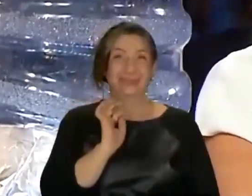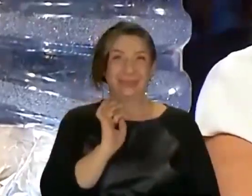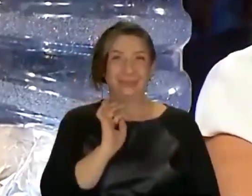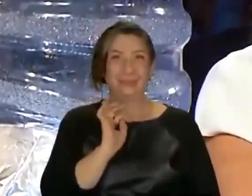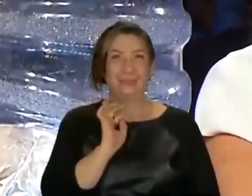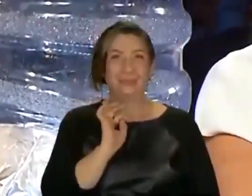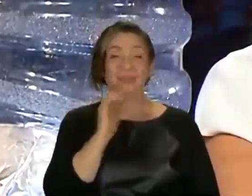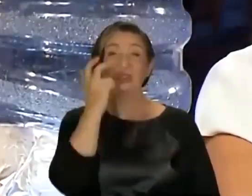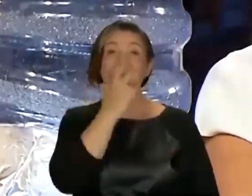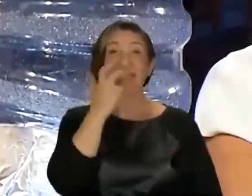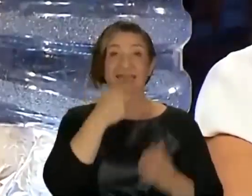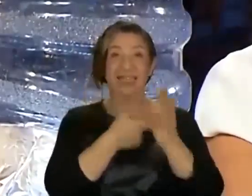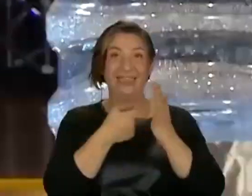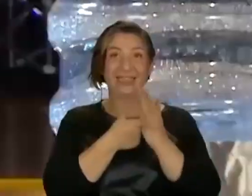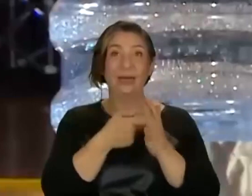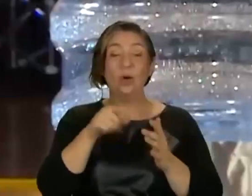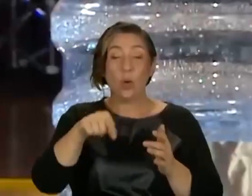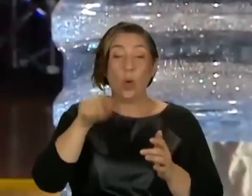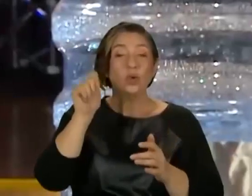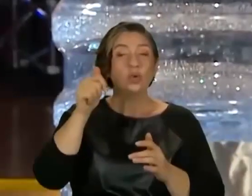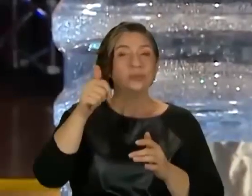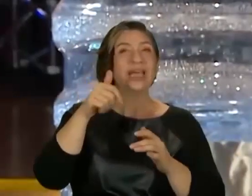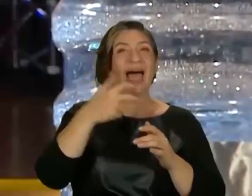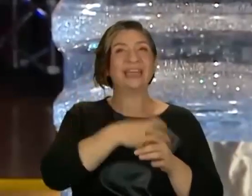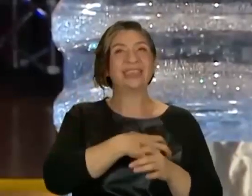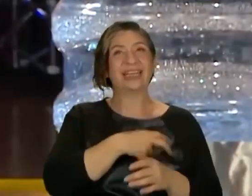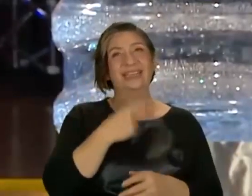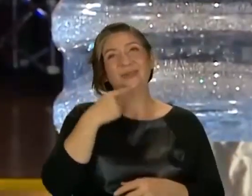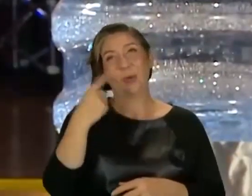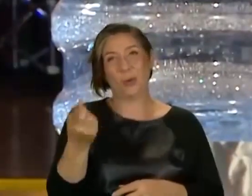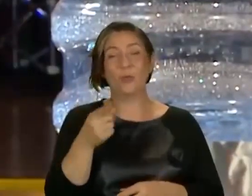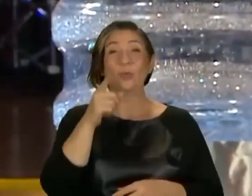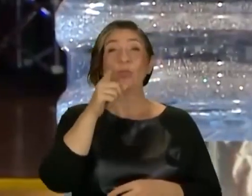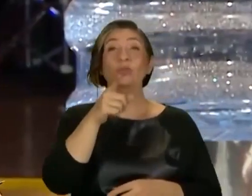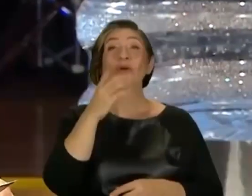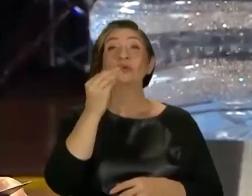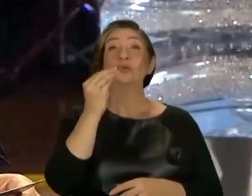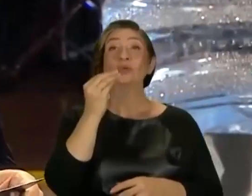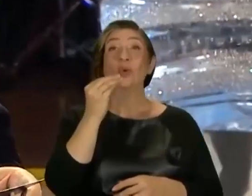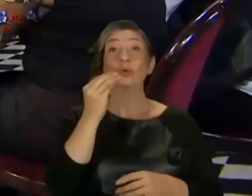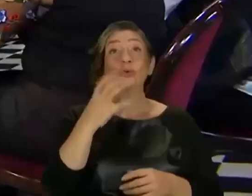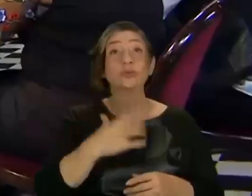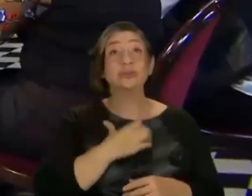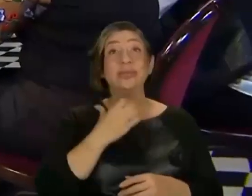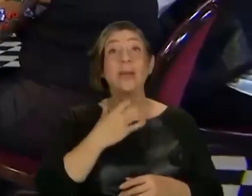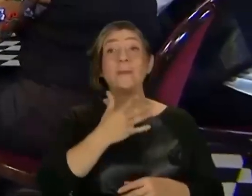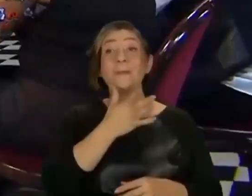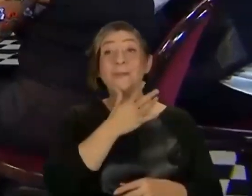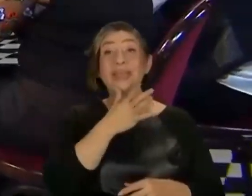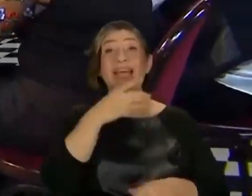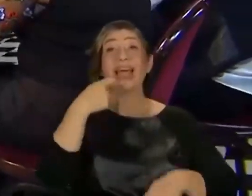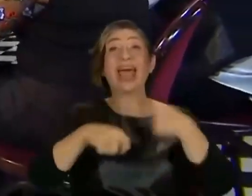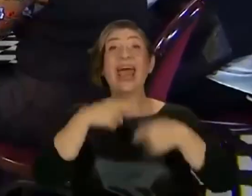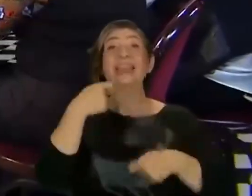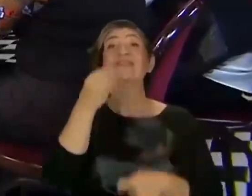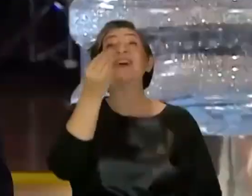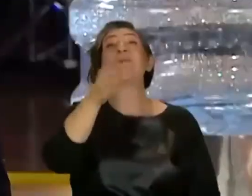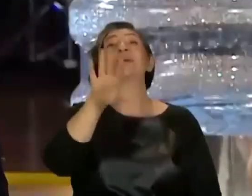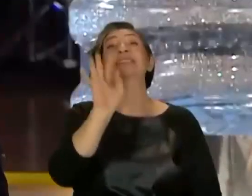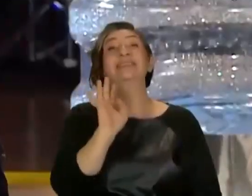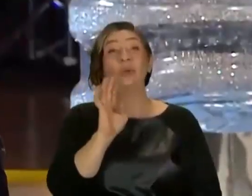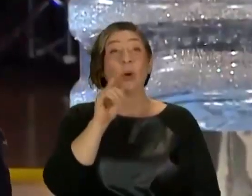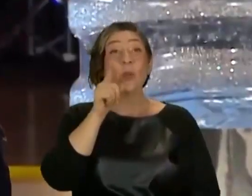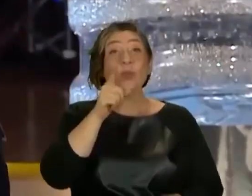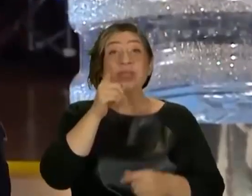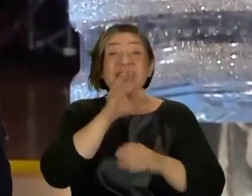garanti vermezdim diye. Günümüz aşklarına da gelsin. Günümüz aşklarına. Bu da, bunda da çok güçlük çekiyoruz. Bilseydim garanti vermezdim. Yani